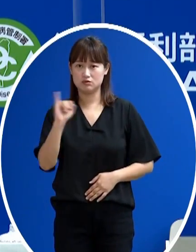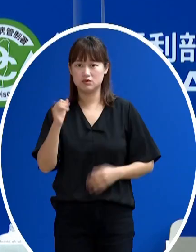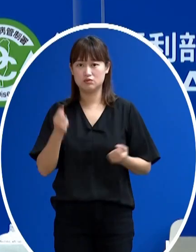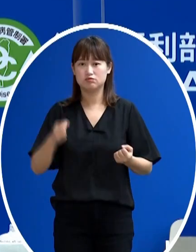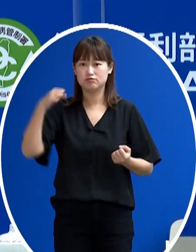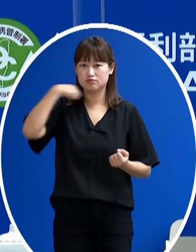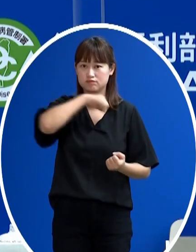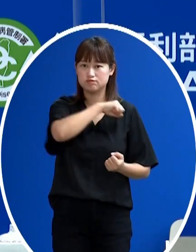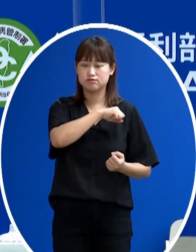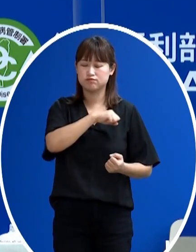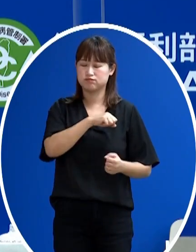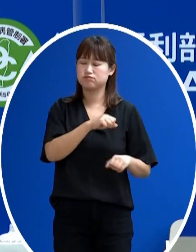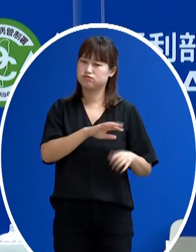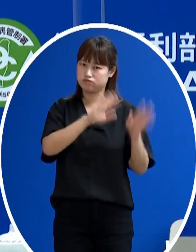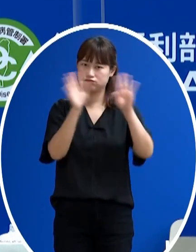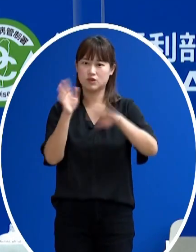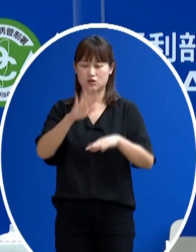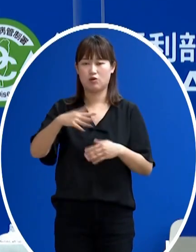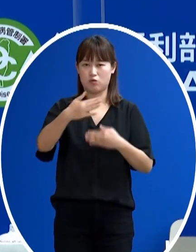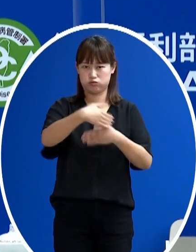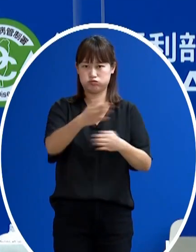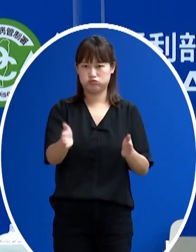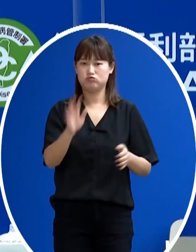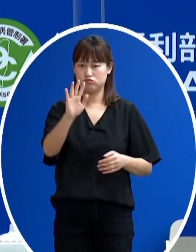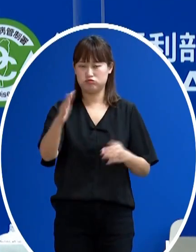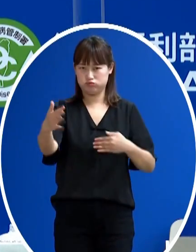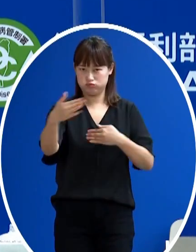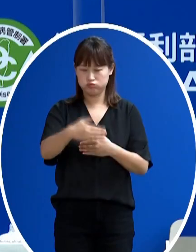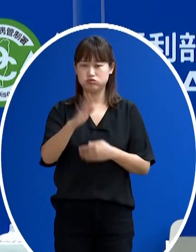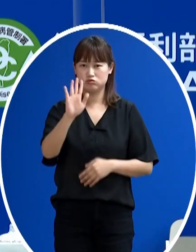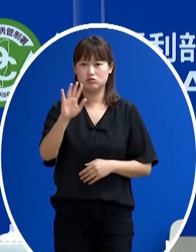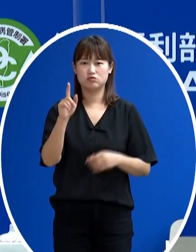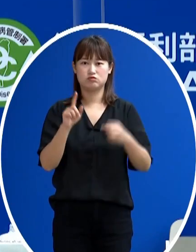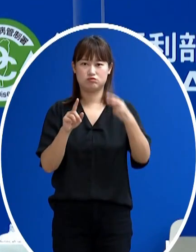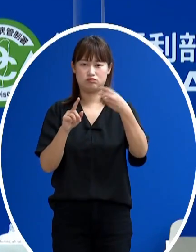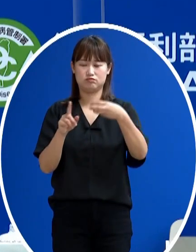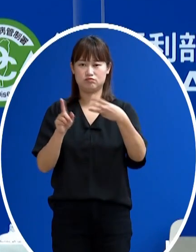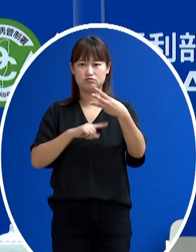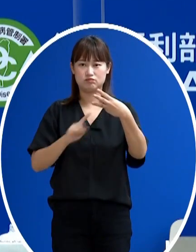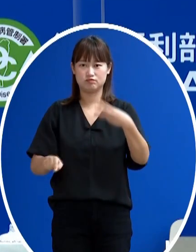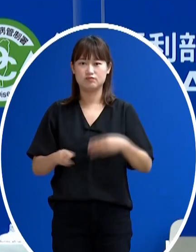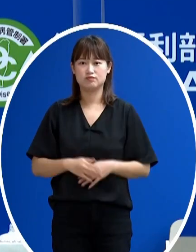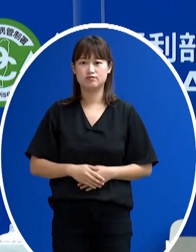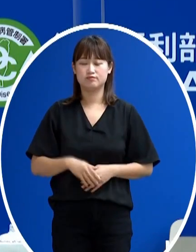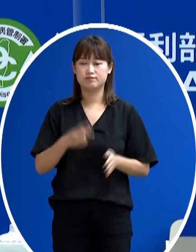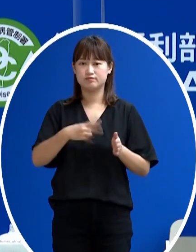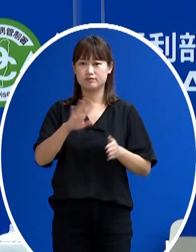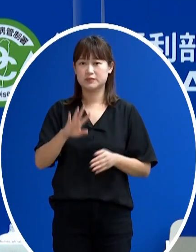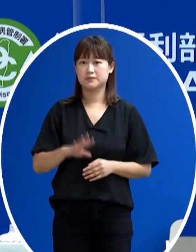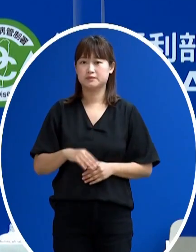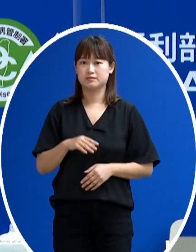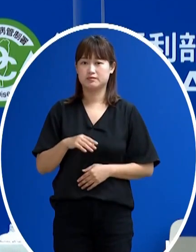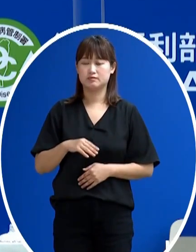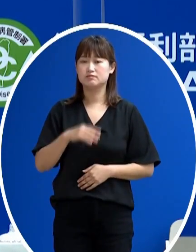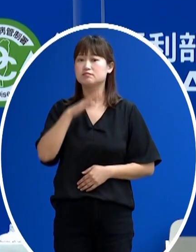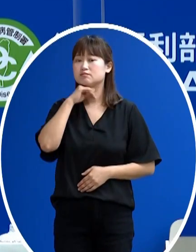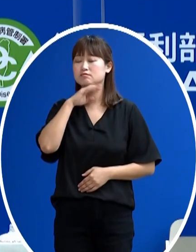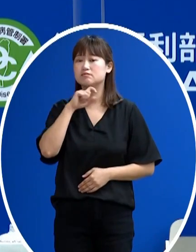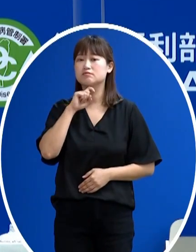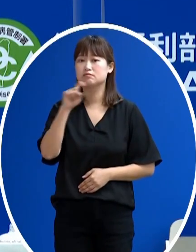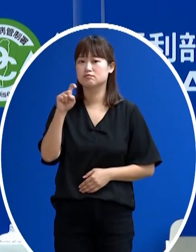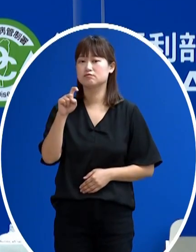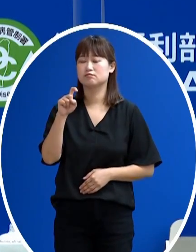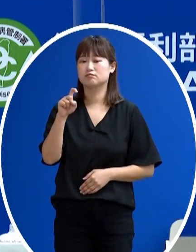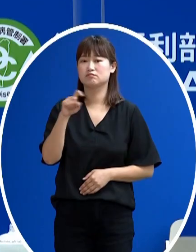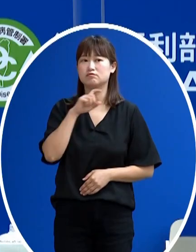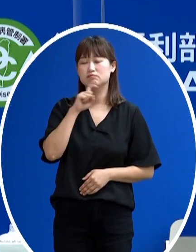已框列接触者1人，列自我健康管理监测。那案16549是10多岁印尼